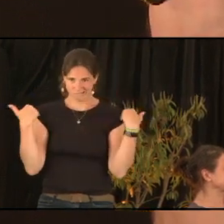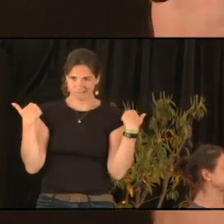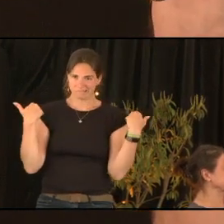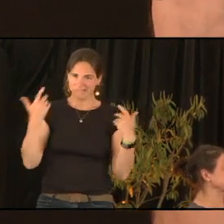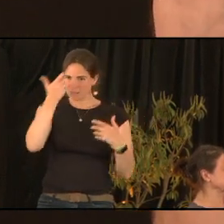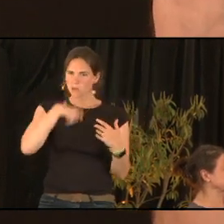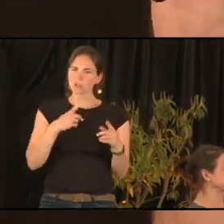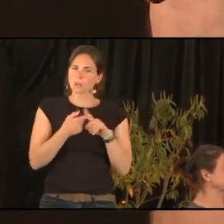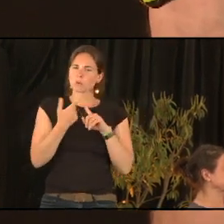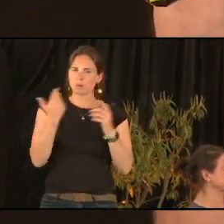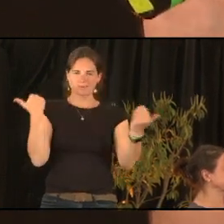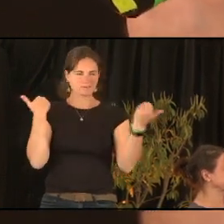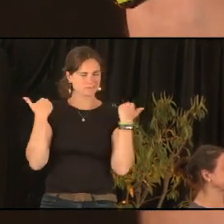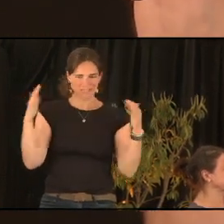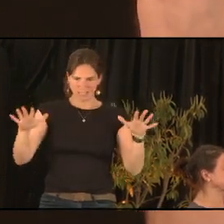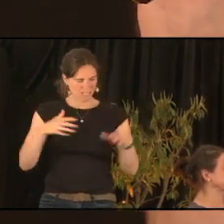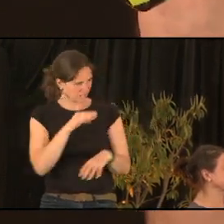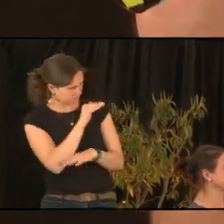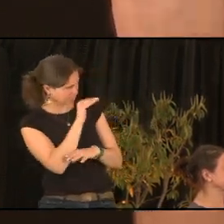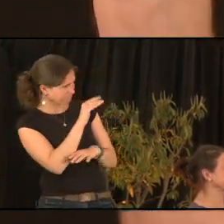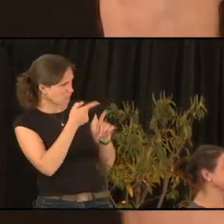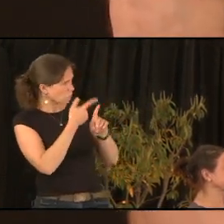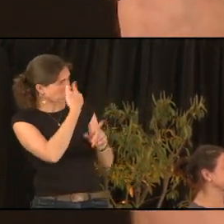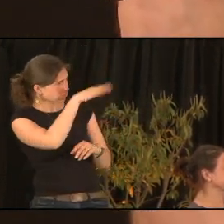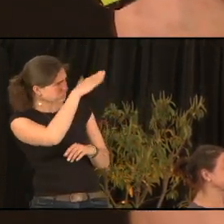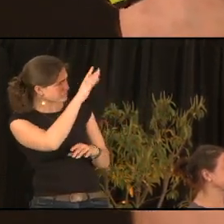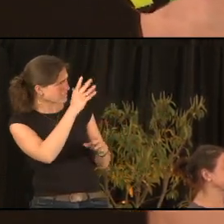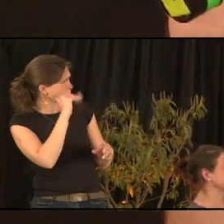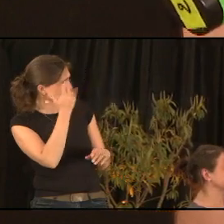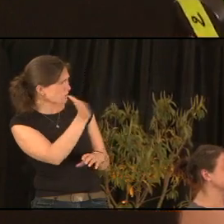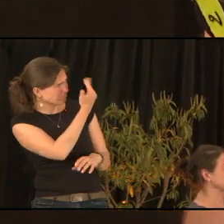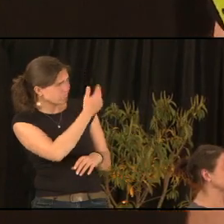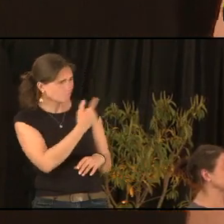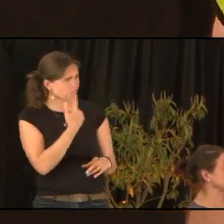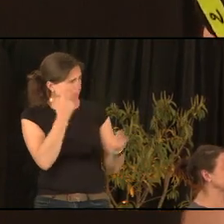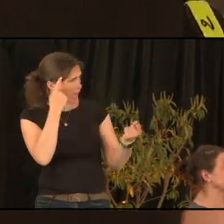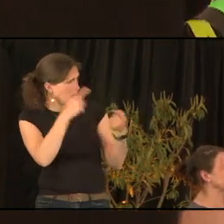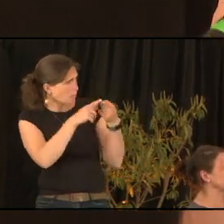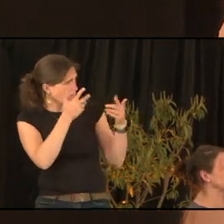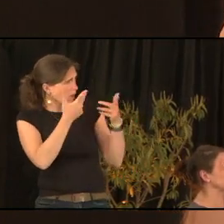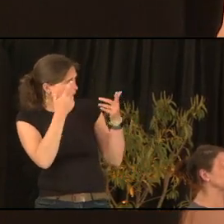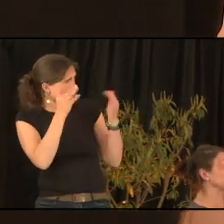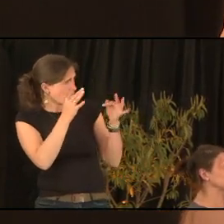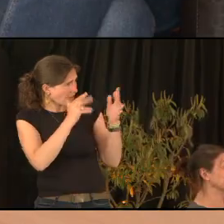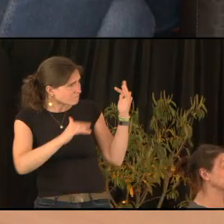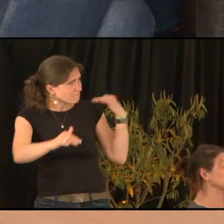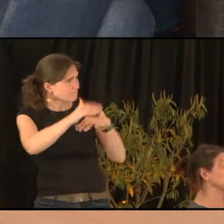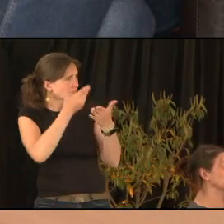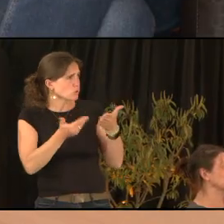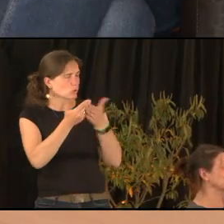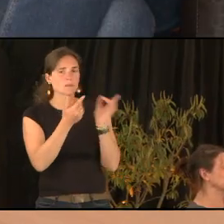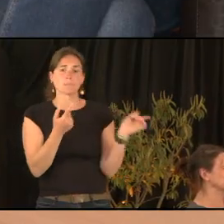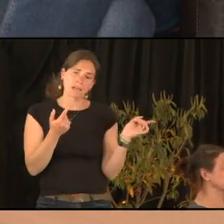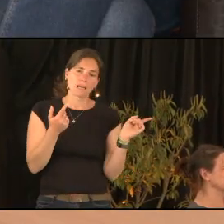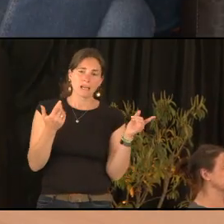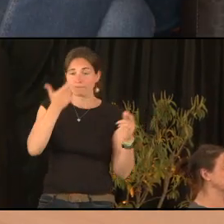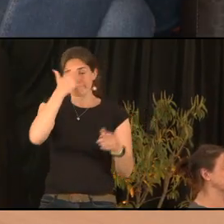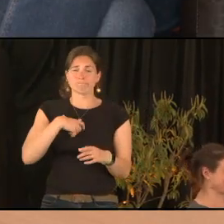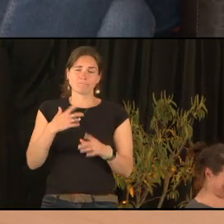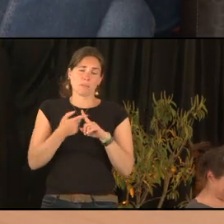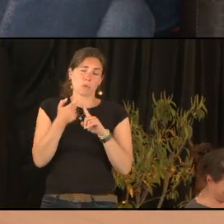fait, partez, parce que la conservation dit que les animaux doivent être tout seuls sans les humains. Et donc, en fait, je suis un peu questionné par